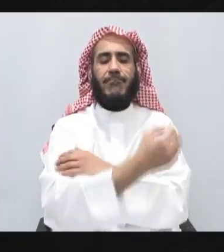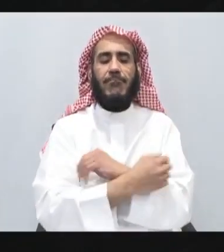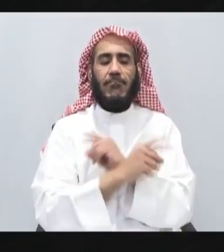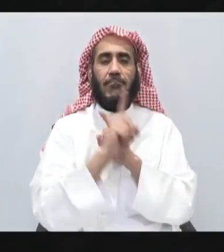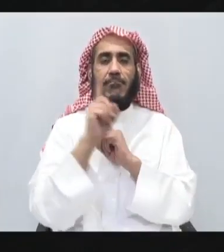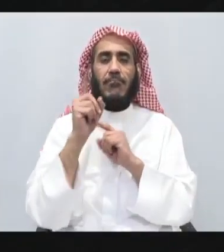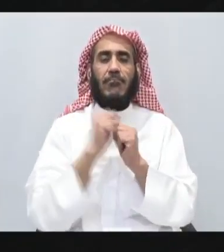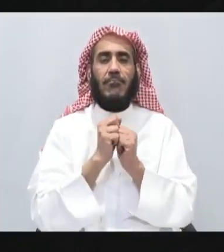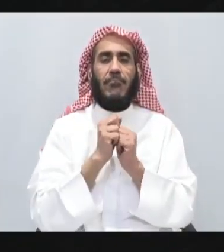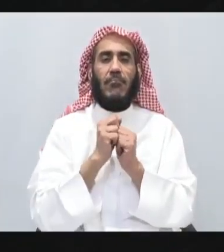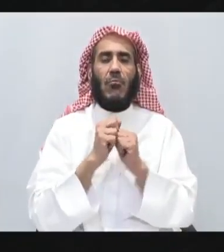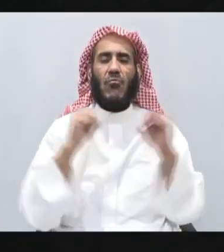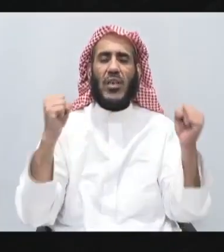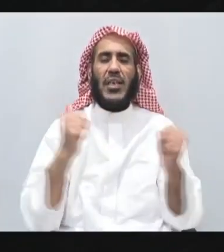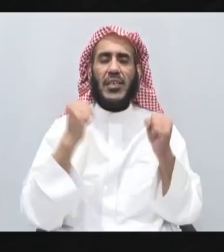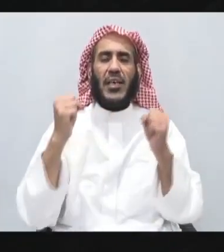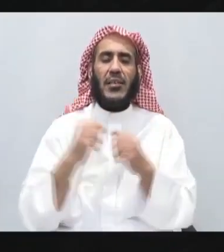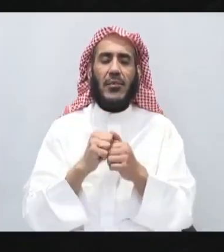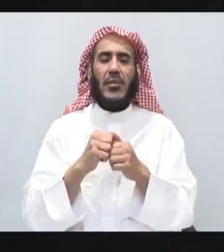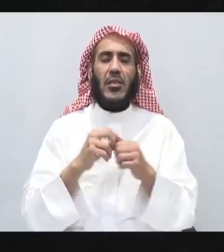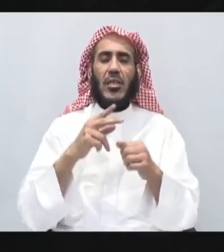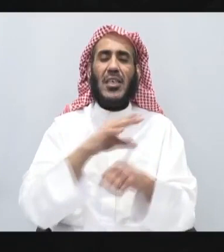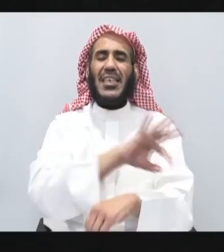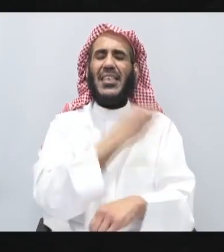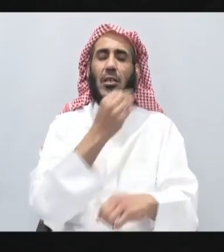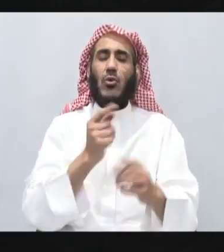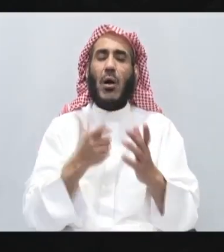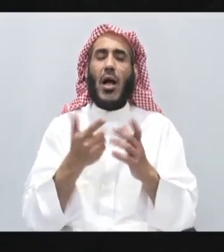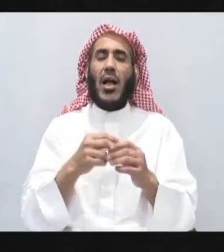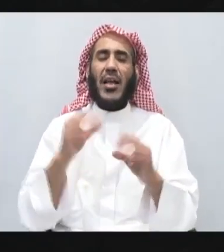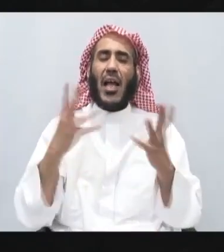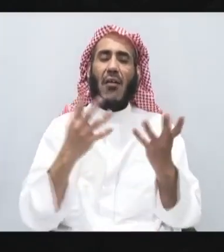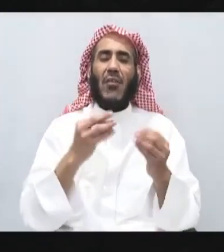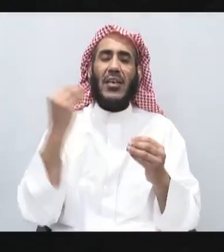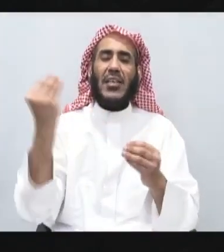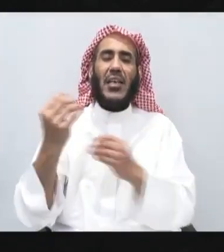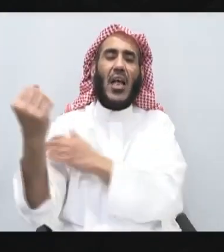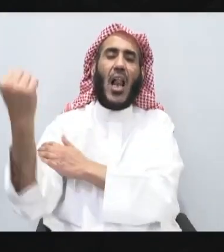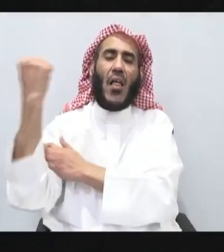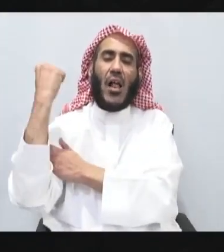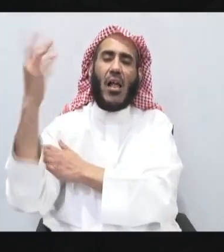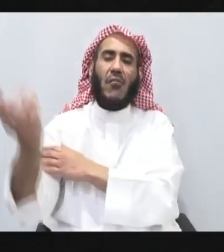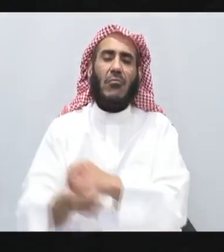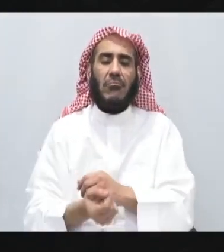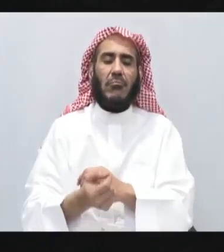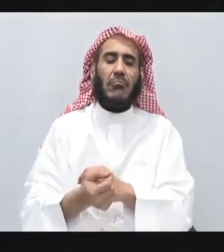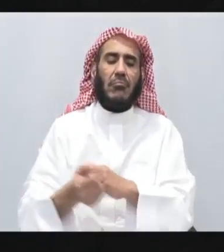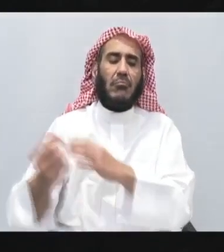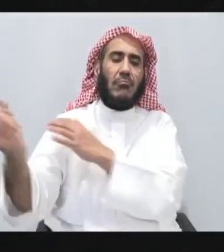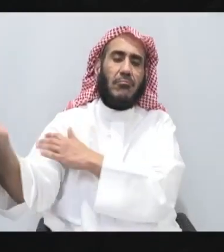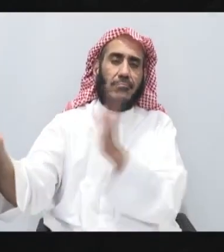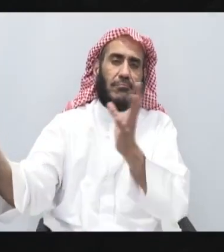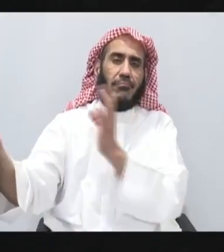شاهدنا في نشاطنا في التجربه الاستهلاليه كيف تتحرك العضله نضع يدنا هنا